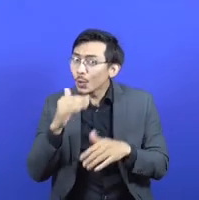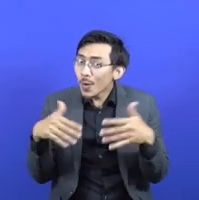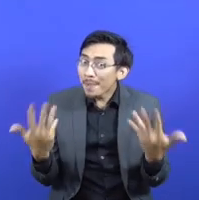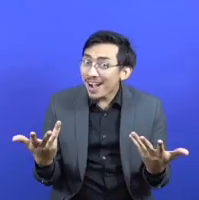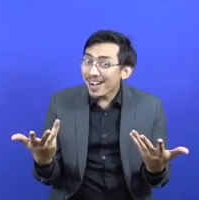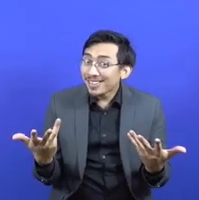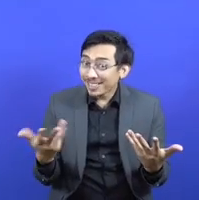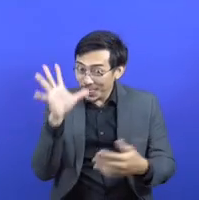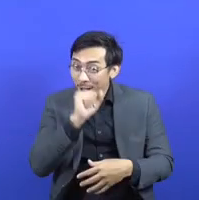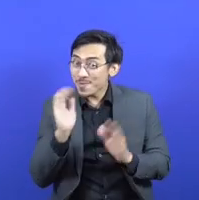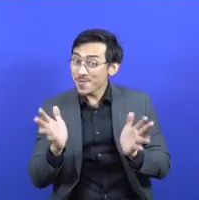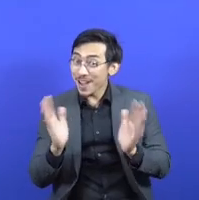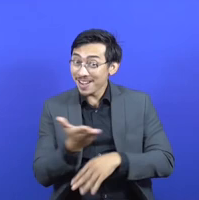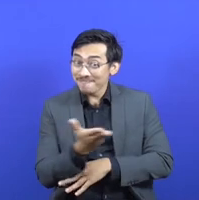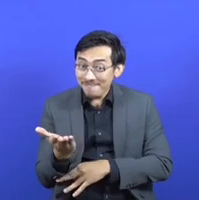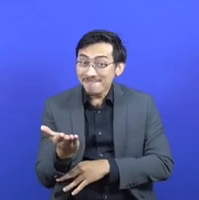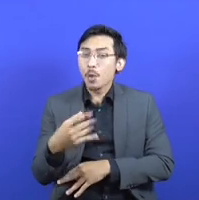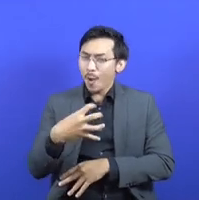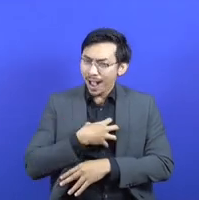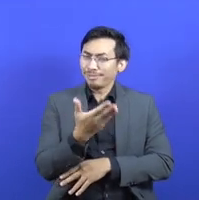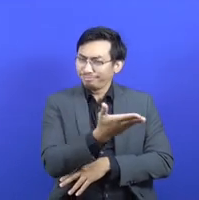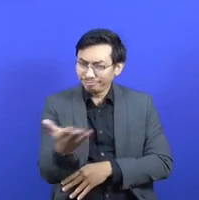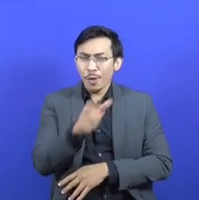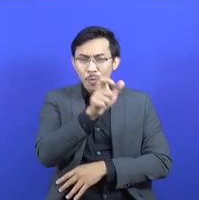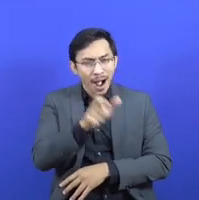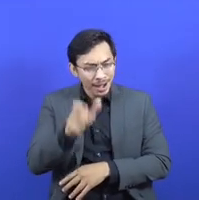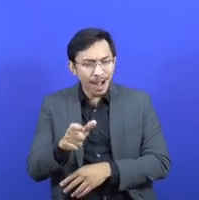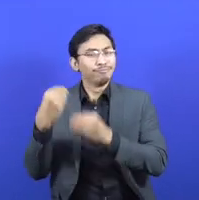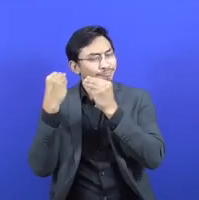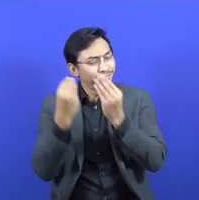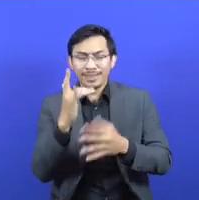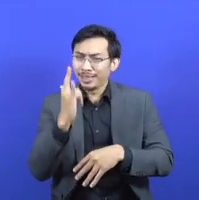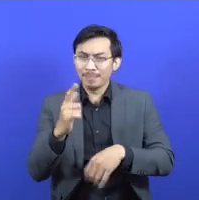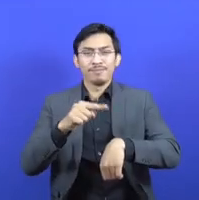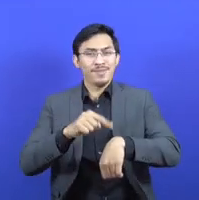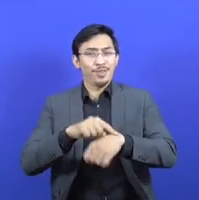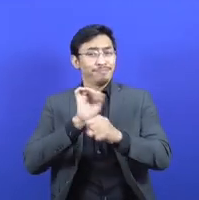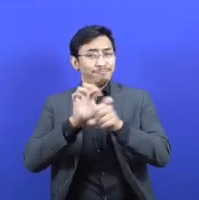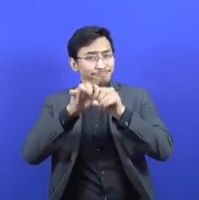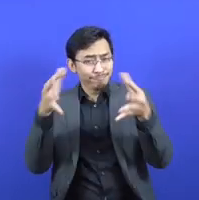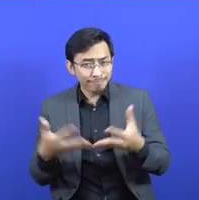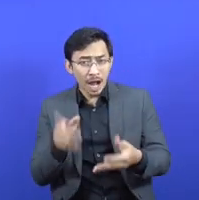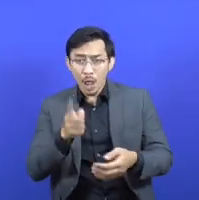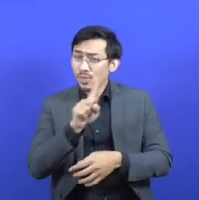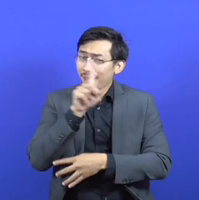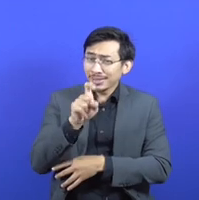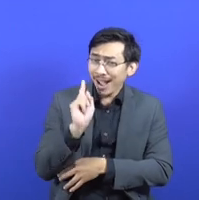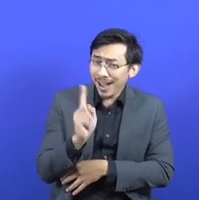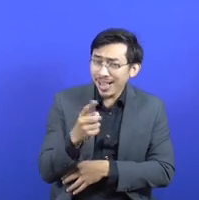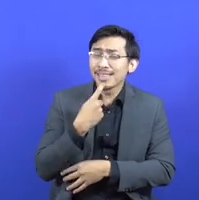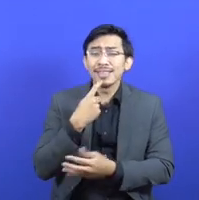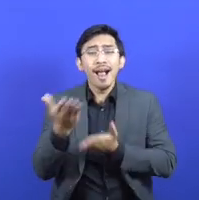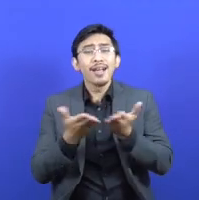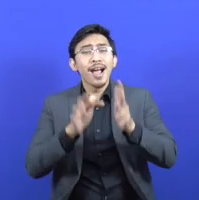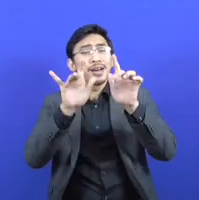Jadi, tunggu apa lagi? Sudah tahu kan kamu, hak kamu sebagai penduduk tetap dijamin di masa pandemi. Jika kamu punya